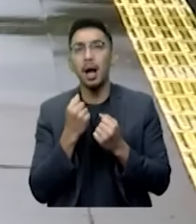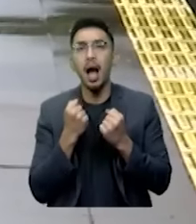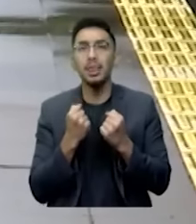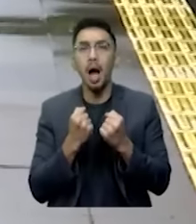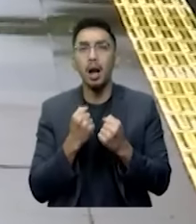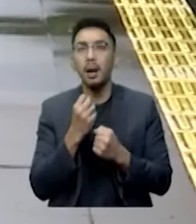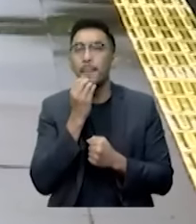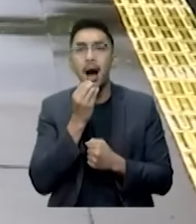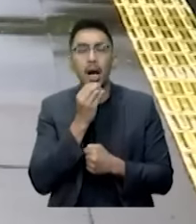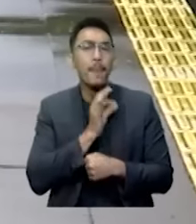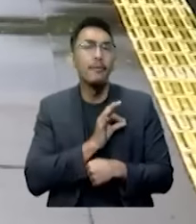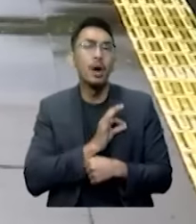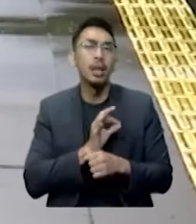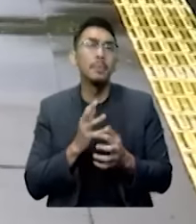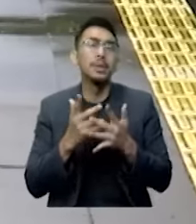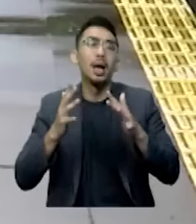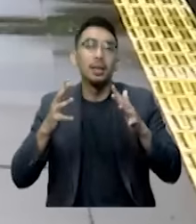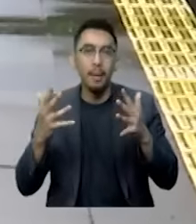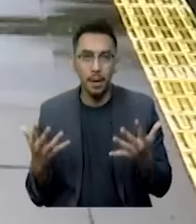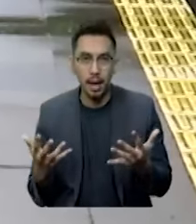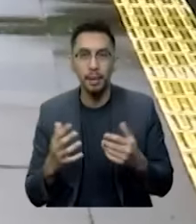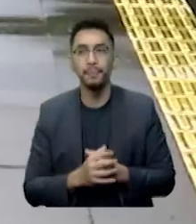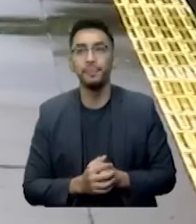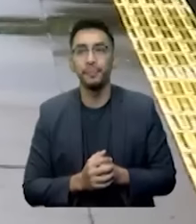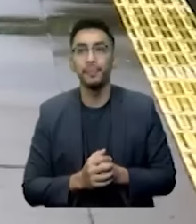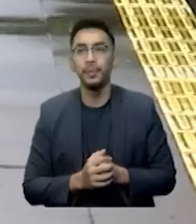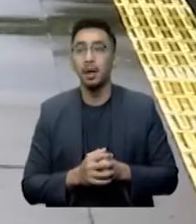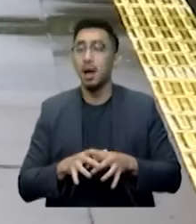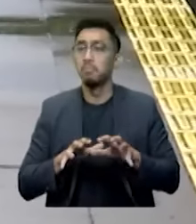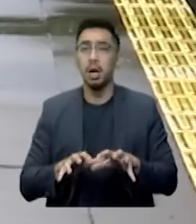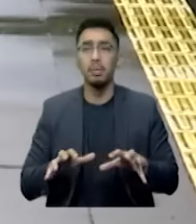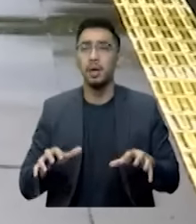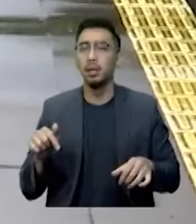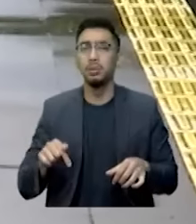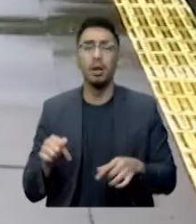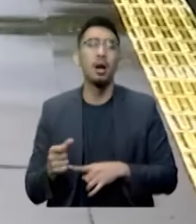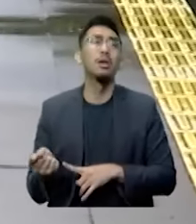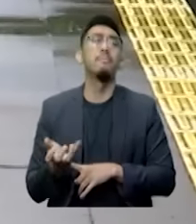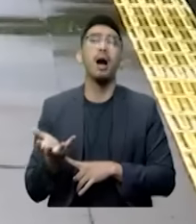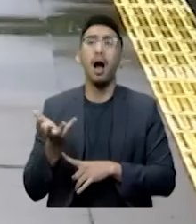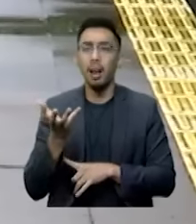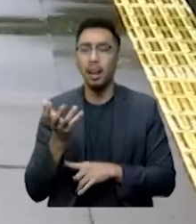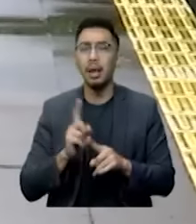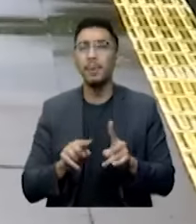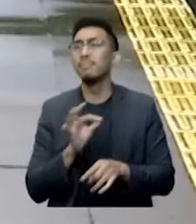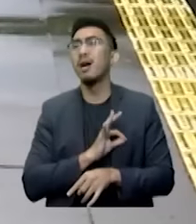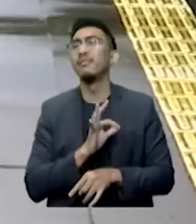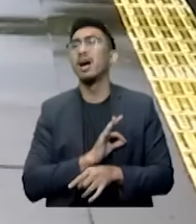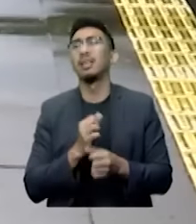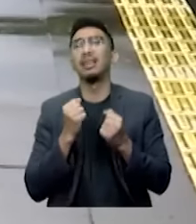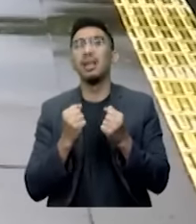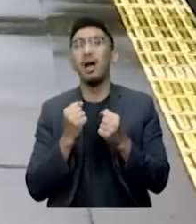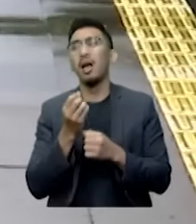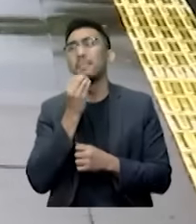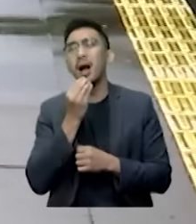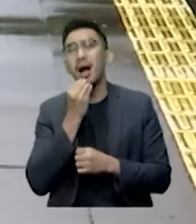itu seperti apa. Apalagi kan di tengah harga-harga yang semakin naik ini, manfaat ketahanan pangan buat masyarakat, khususnya masyarakat di bawah ini